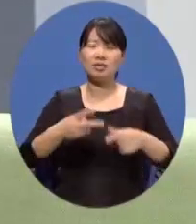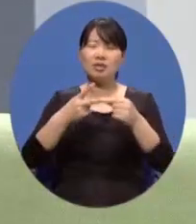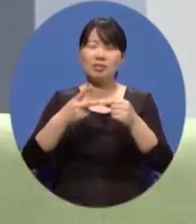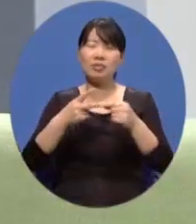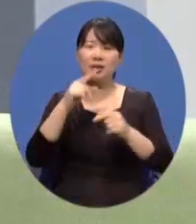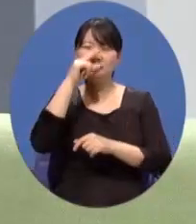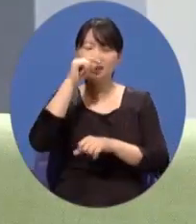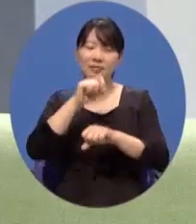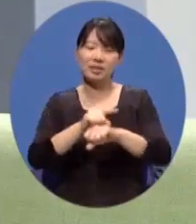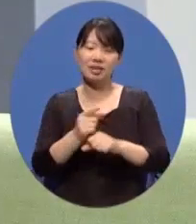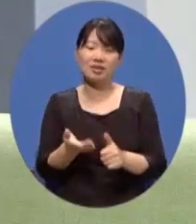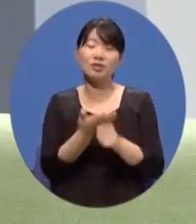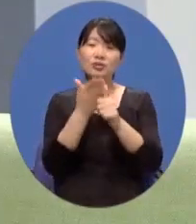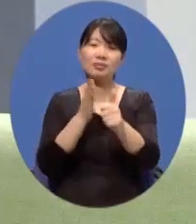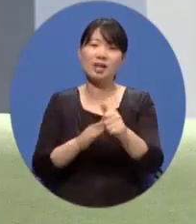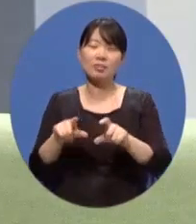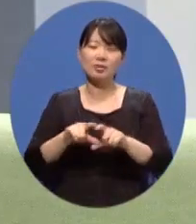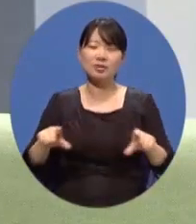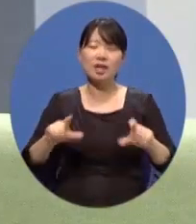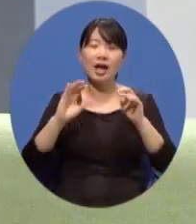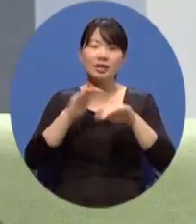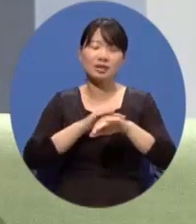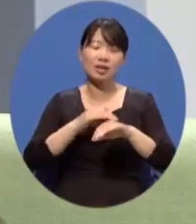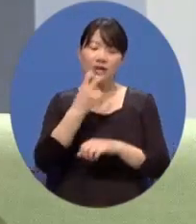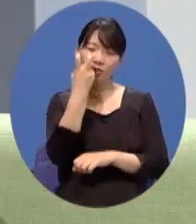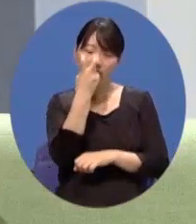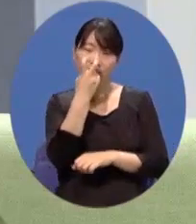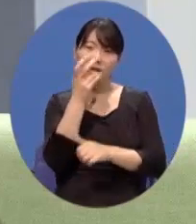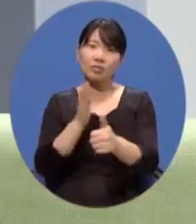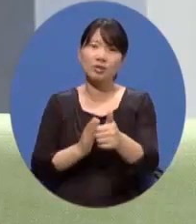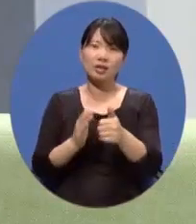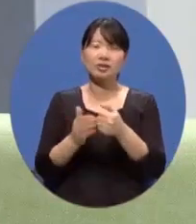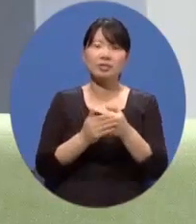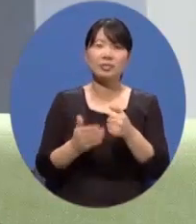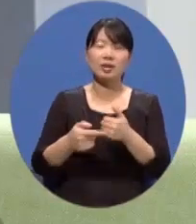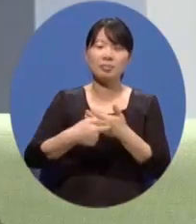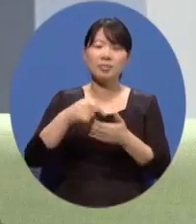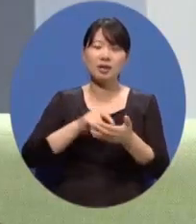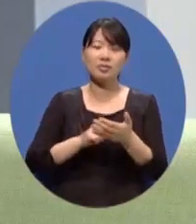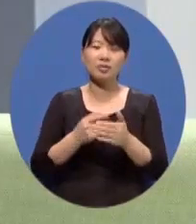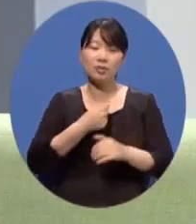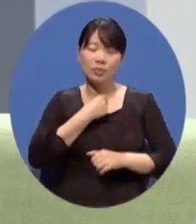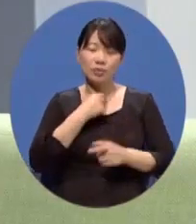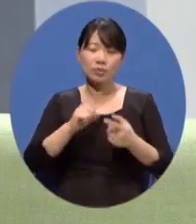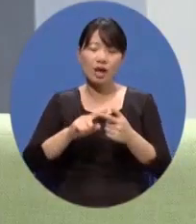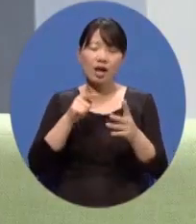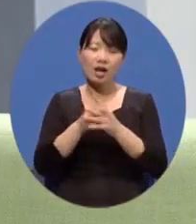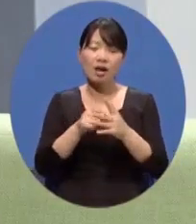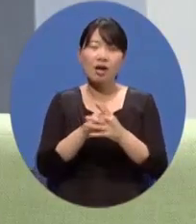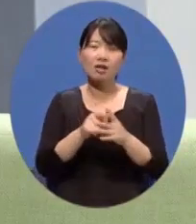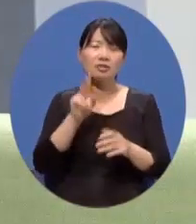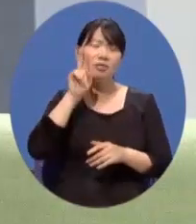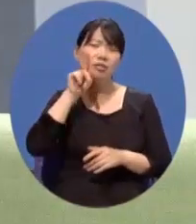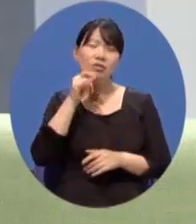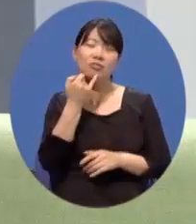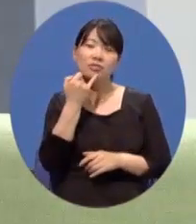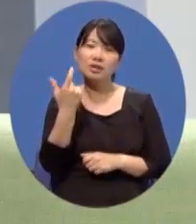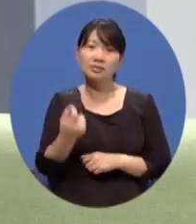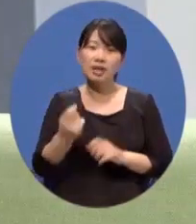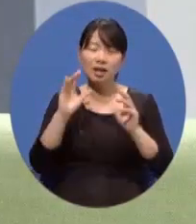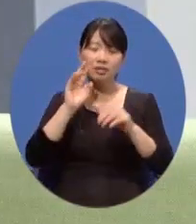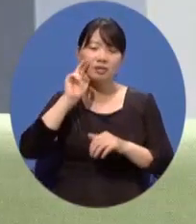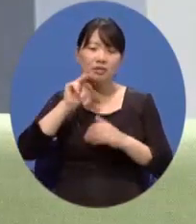번째는 민감성 키우셔야 돼요. 평소에 아이 잘 관찰하시고요. 그래서 아이의 마음이나 욕구 헤아려주고 틀려도 괜찮습니다.